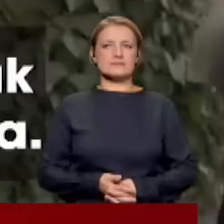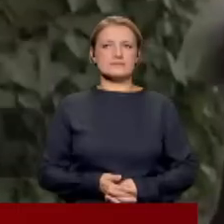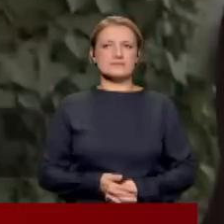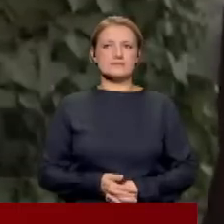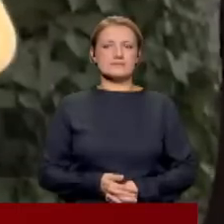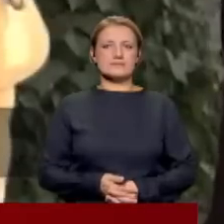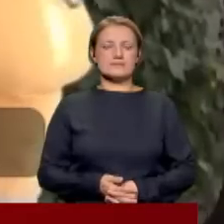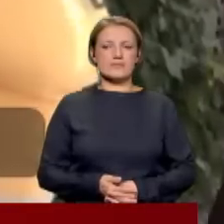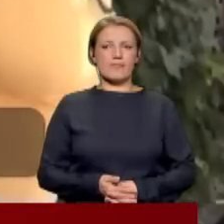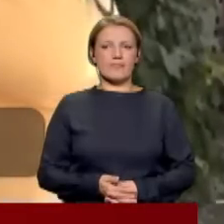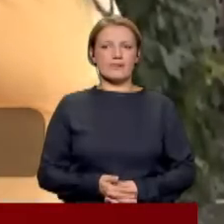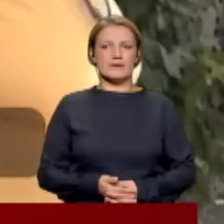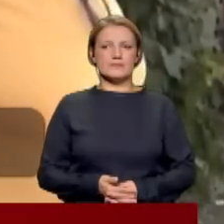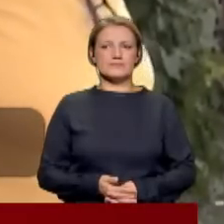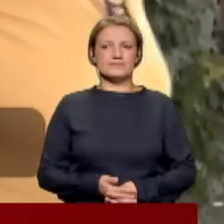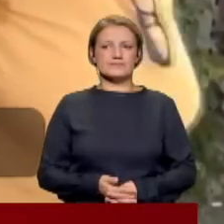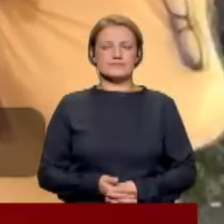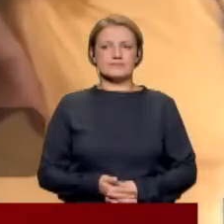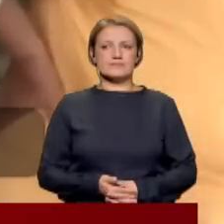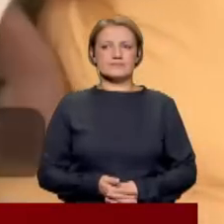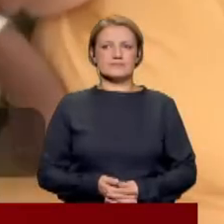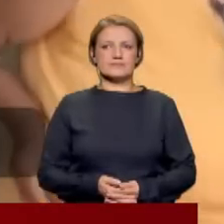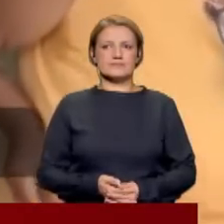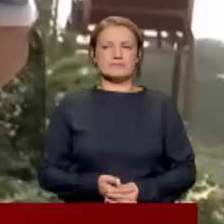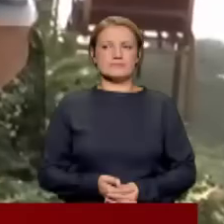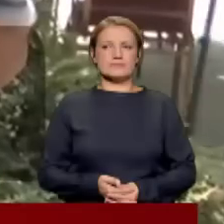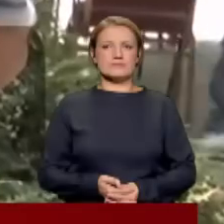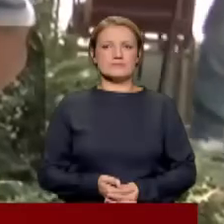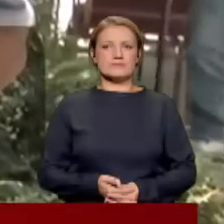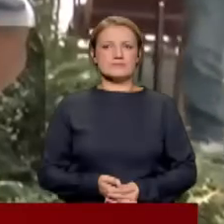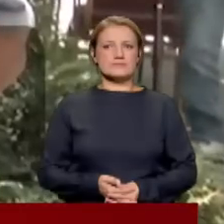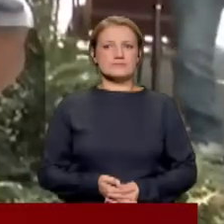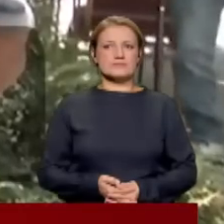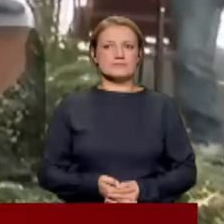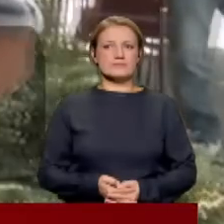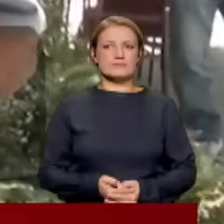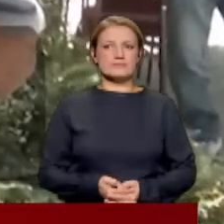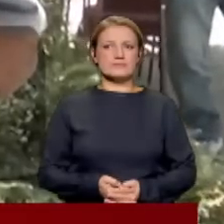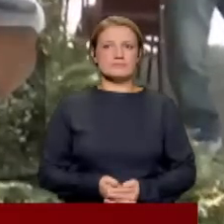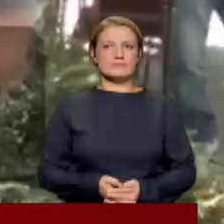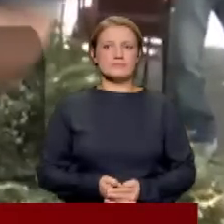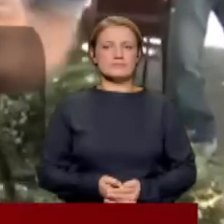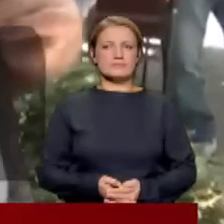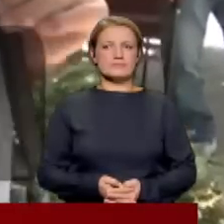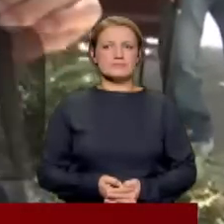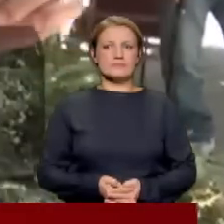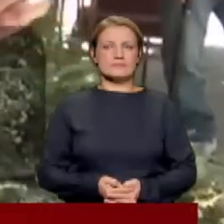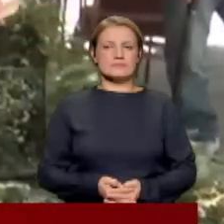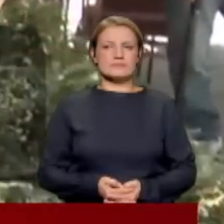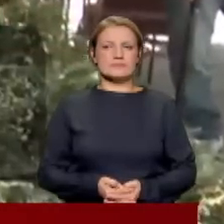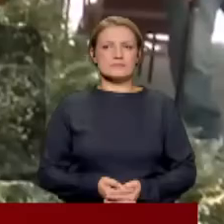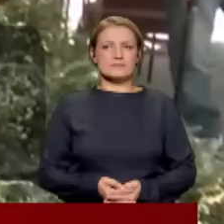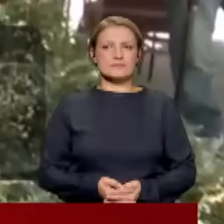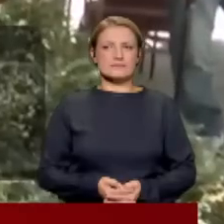lira. Ankara'da en düşük ev kiraları 16 bin lira. Hükümet yaptığı zamları geri alsın, çalışanlara